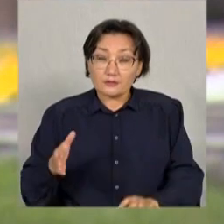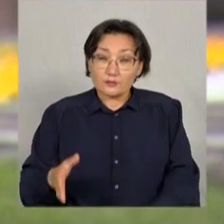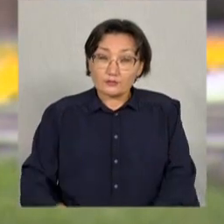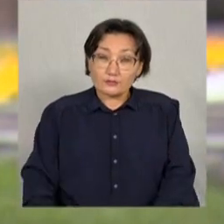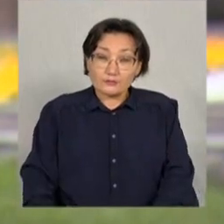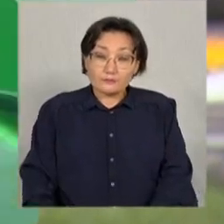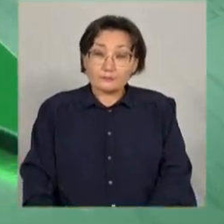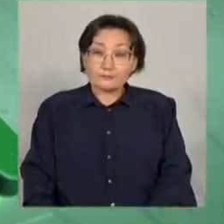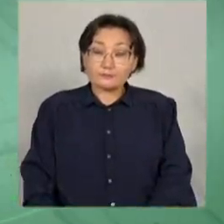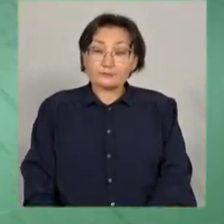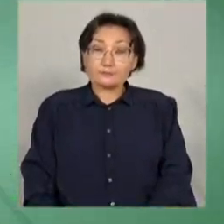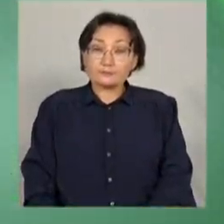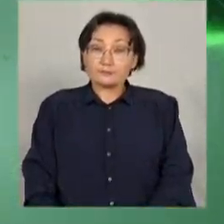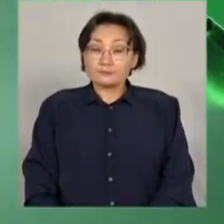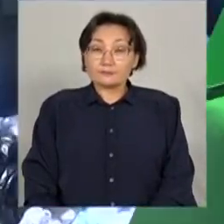бейнематериалынан біліңіз.